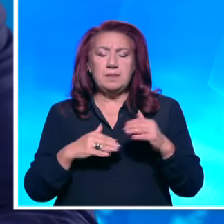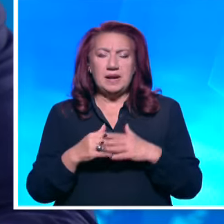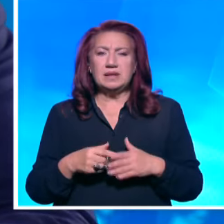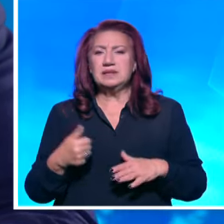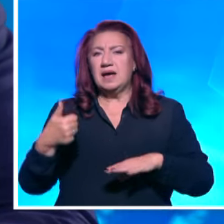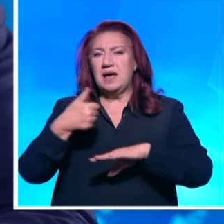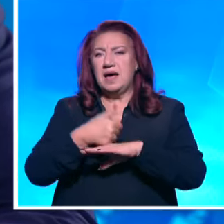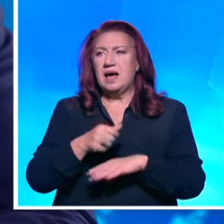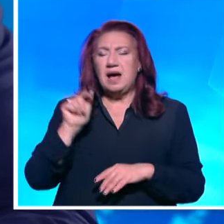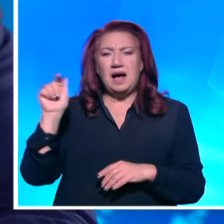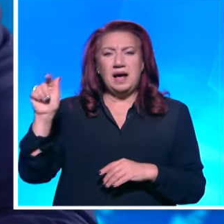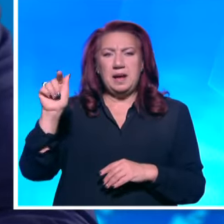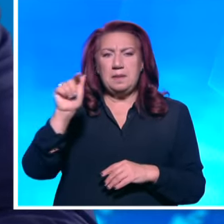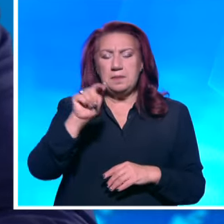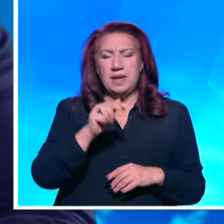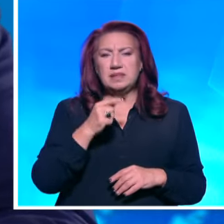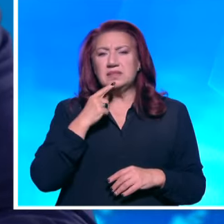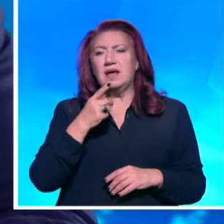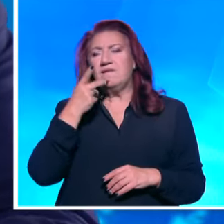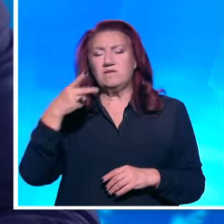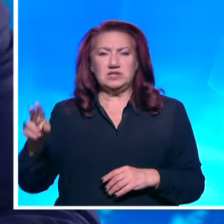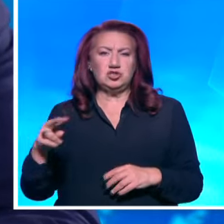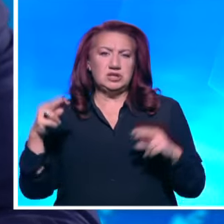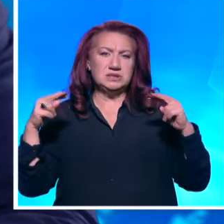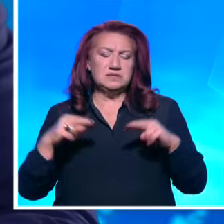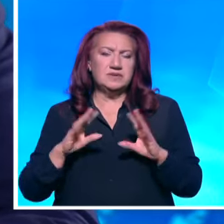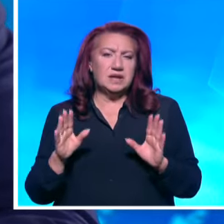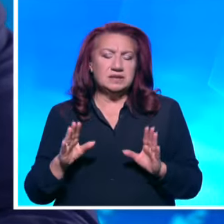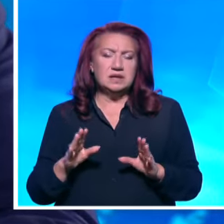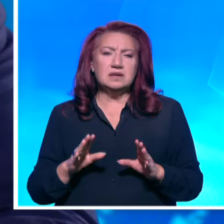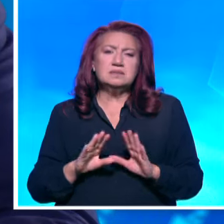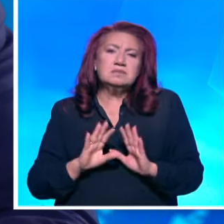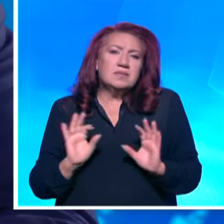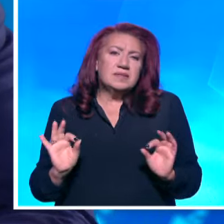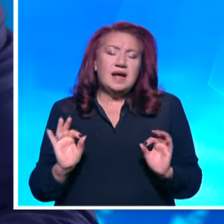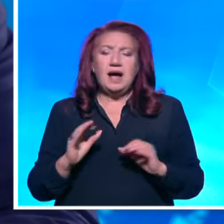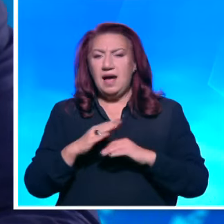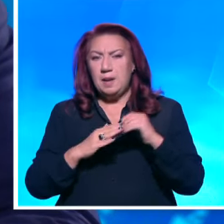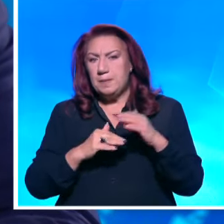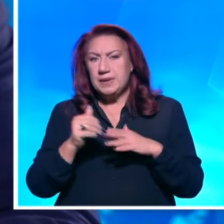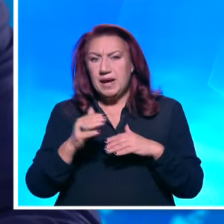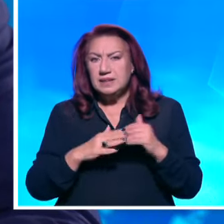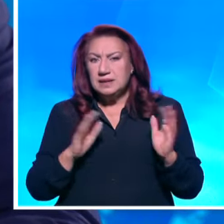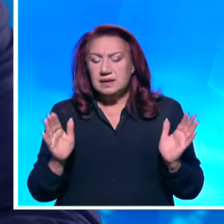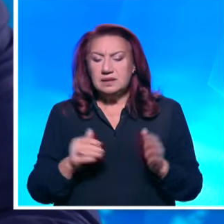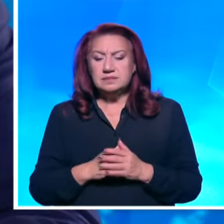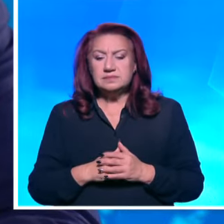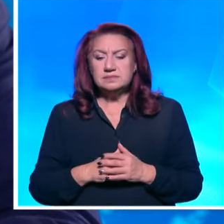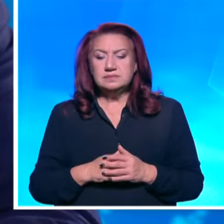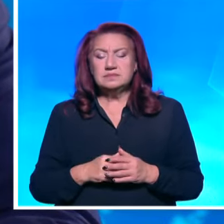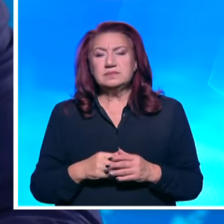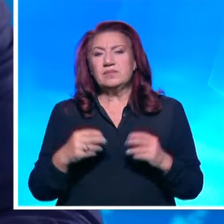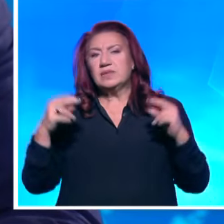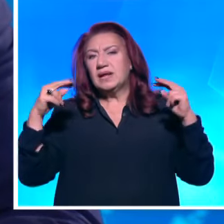определените от тях длъжностни лица да връщат свидетели казваме го такава е практиката свидетелите се